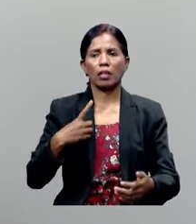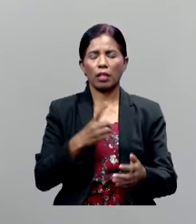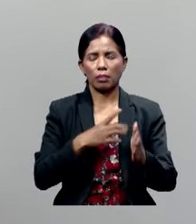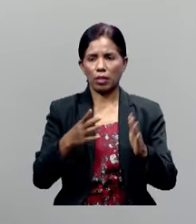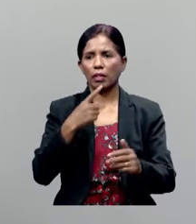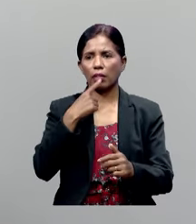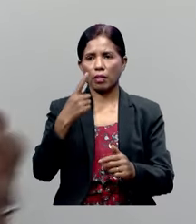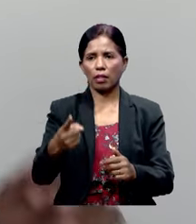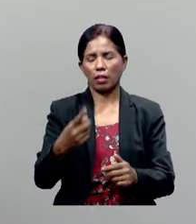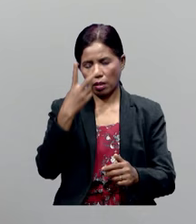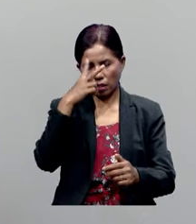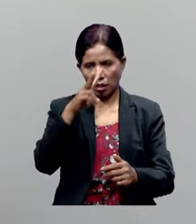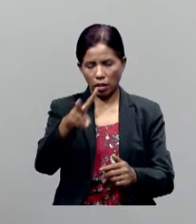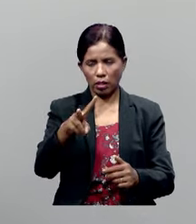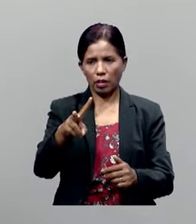yang kata hare bai